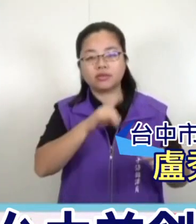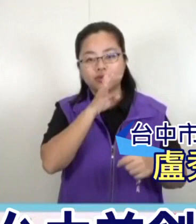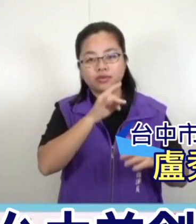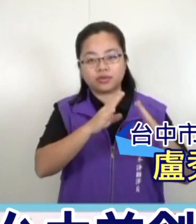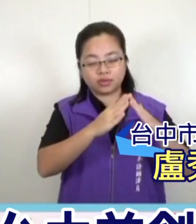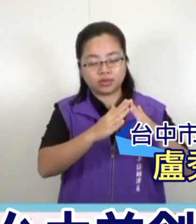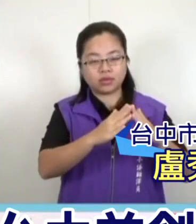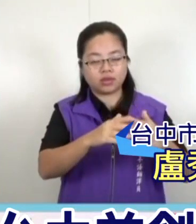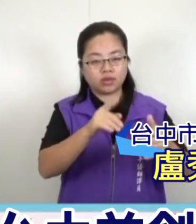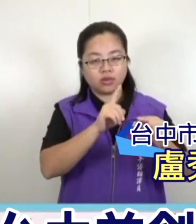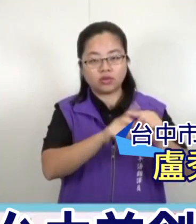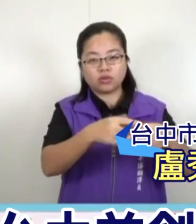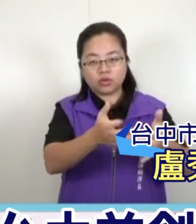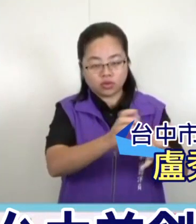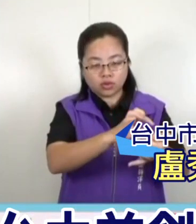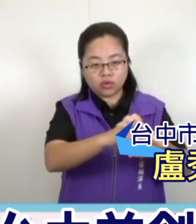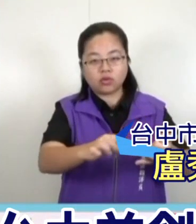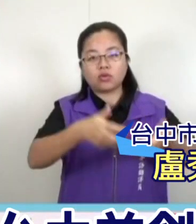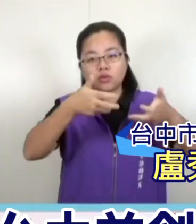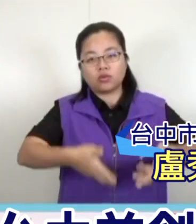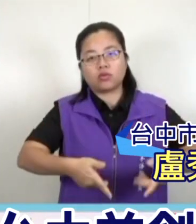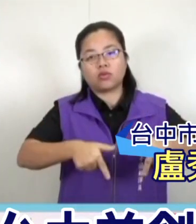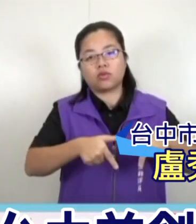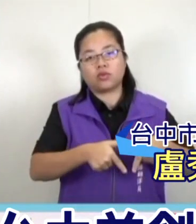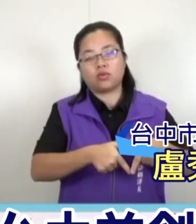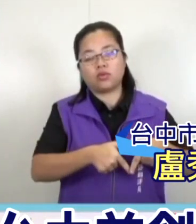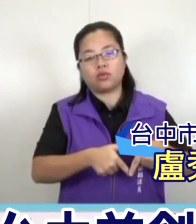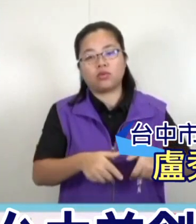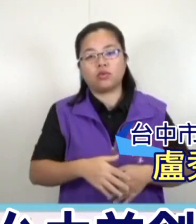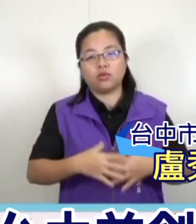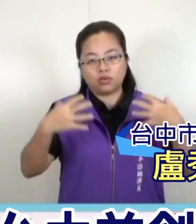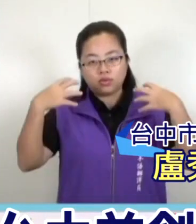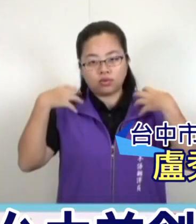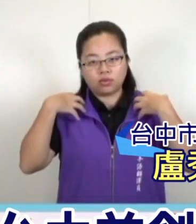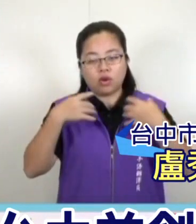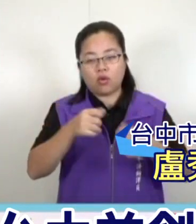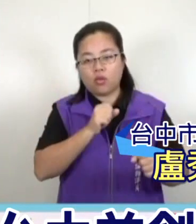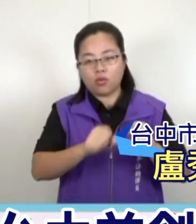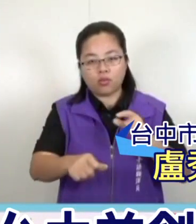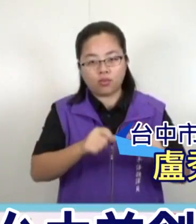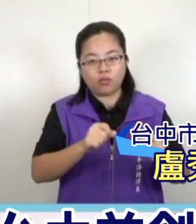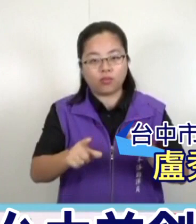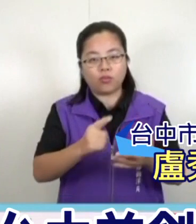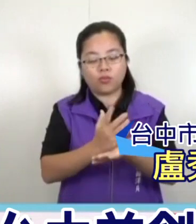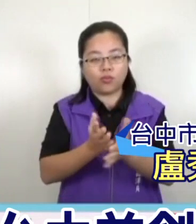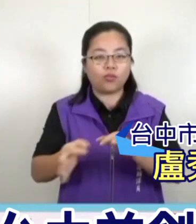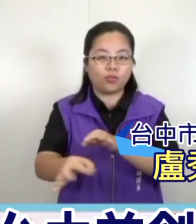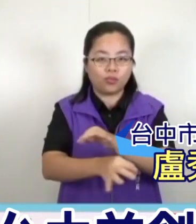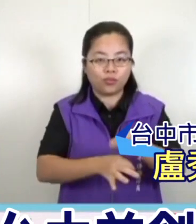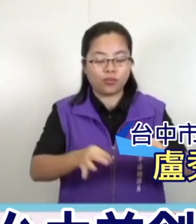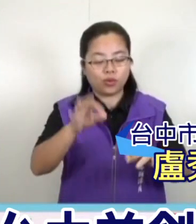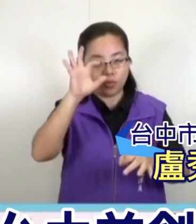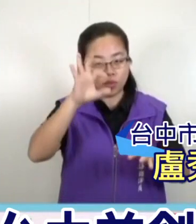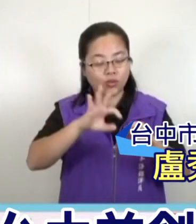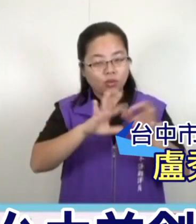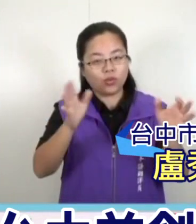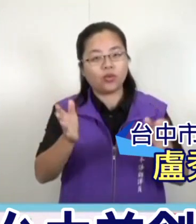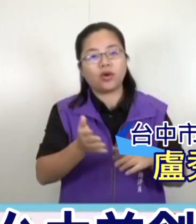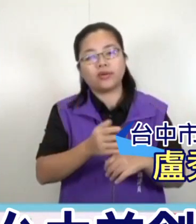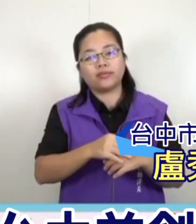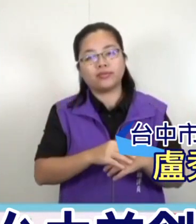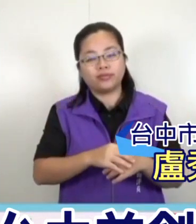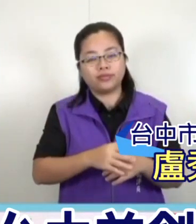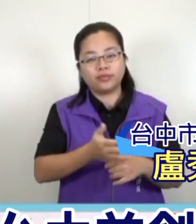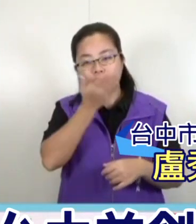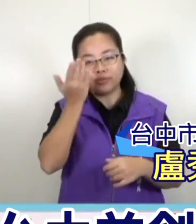中部七县市的重心最大的城市，有很多消费的行动经济观光的行动也都会到台中